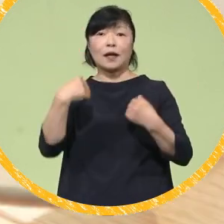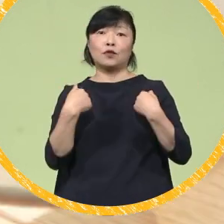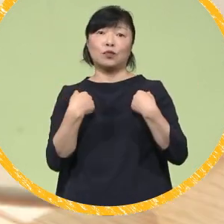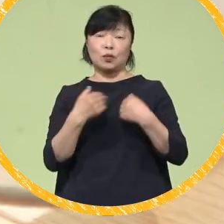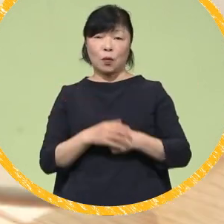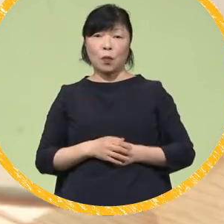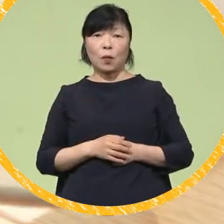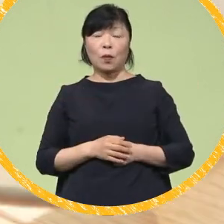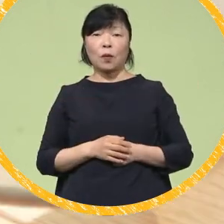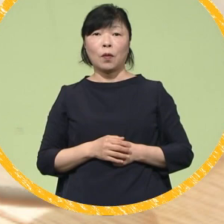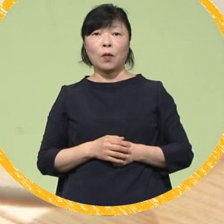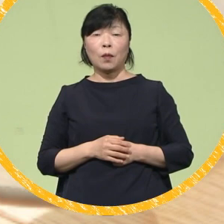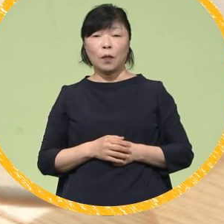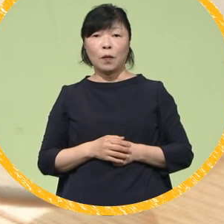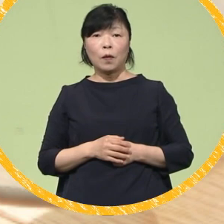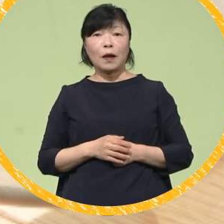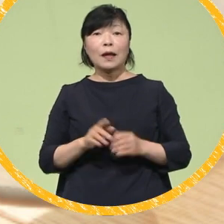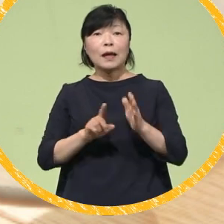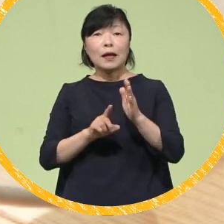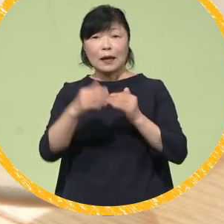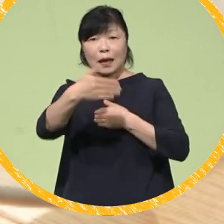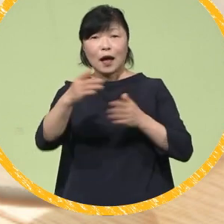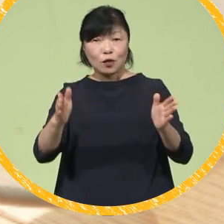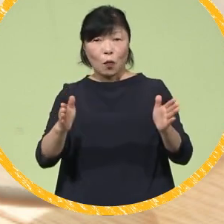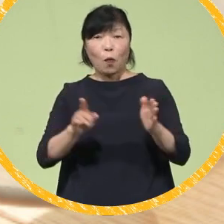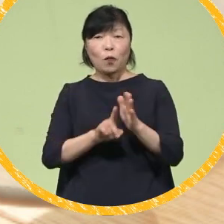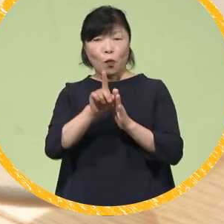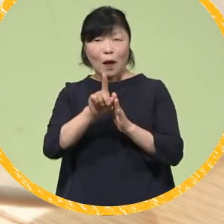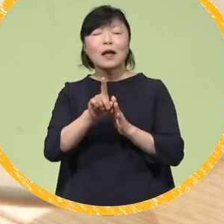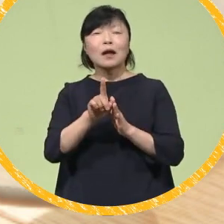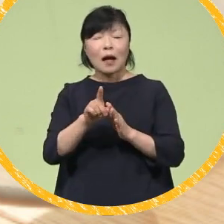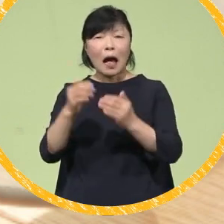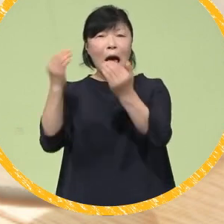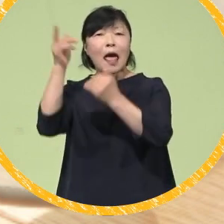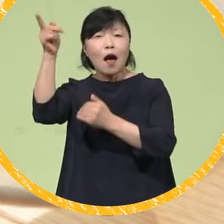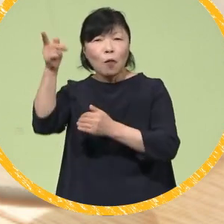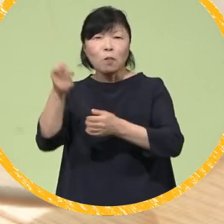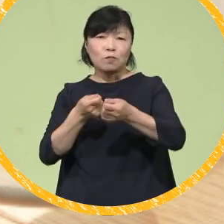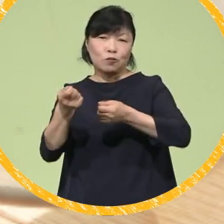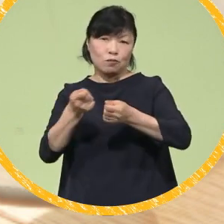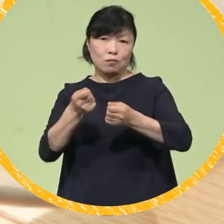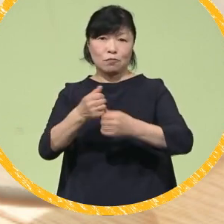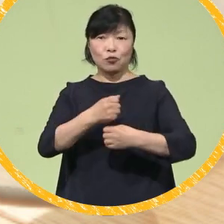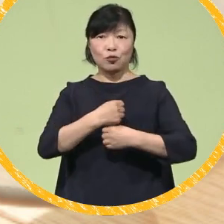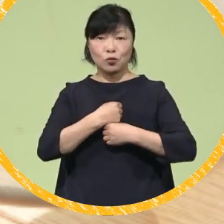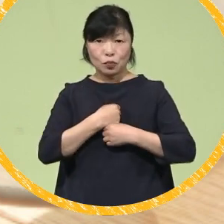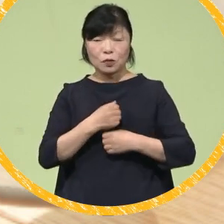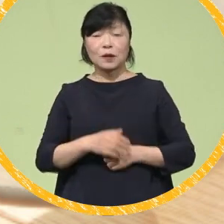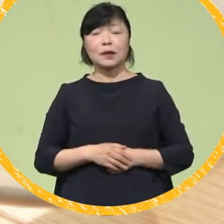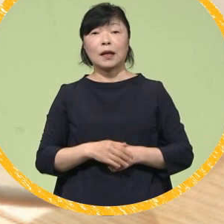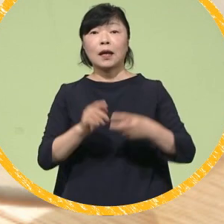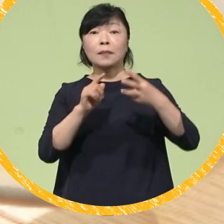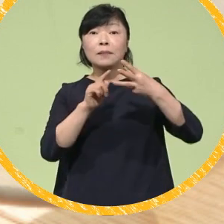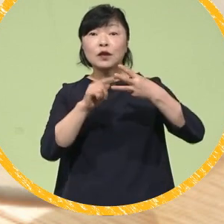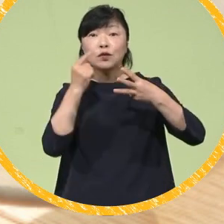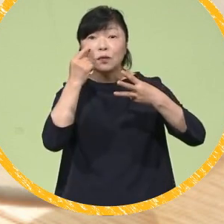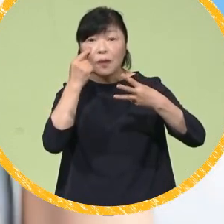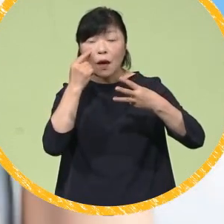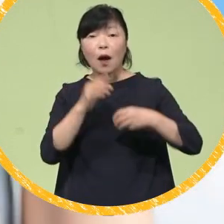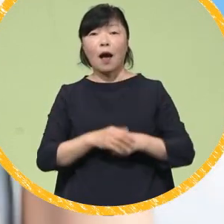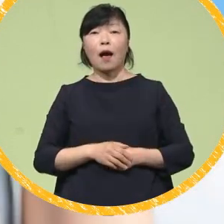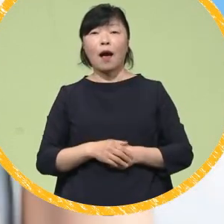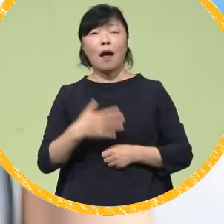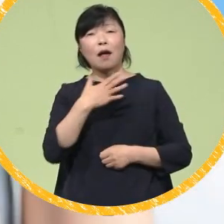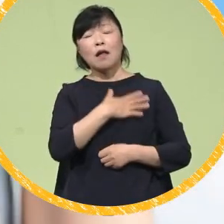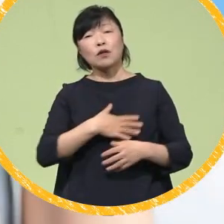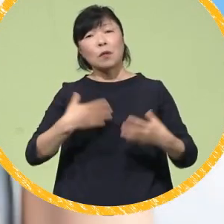ります。その場合、室内温度が高くなりがちですので、エアコンの設定温度にも注意してください。3つ目は、少しでも